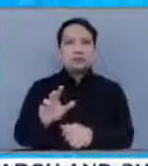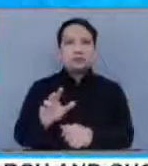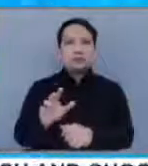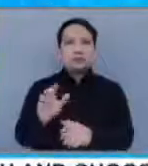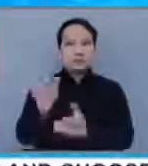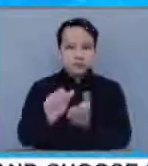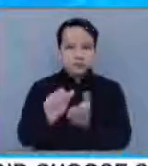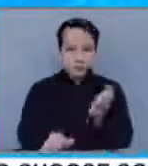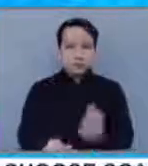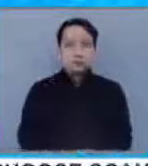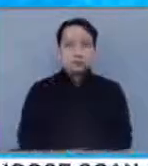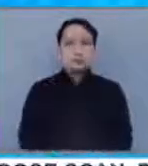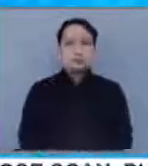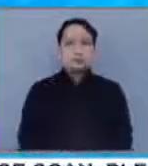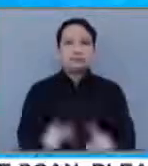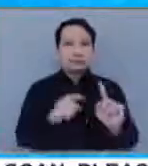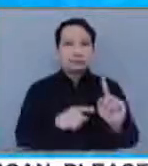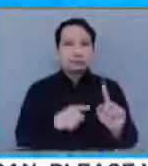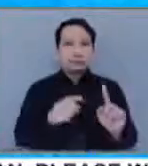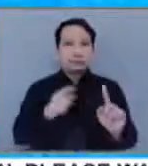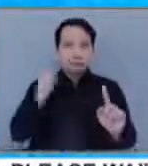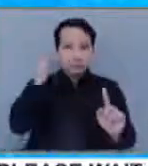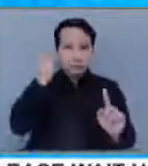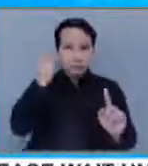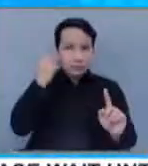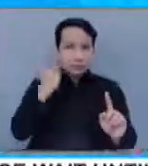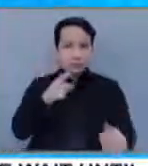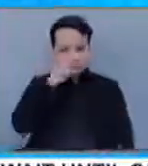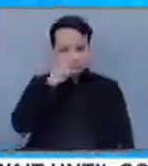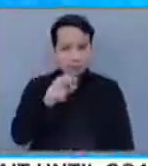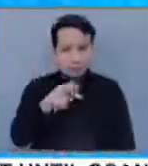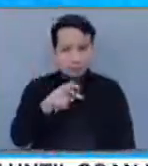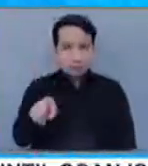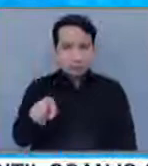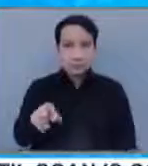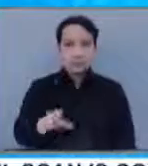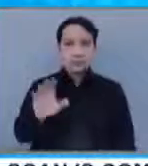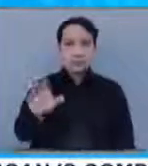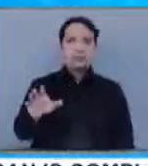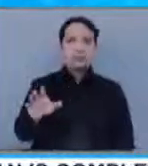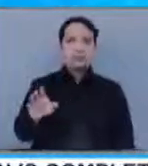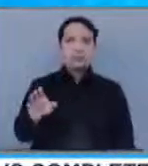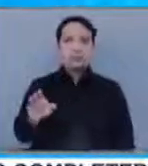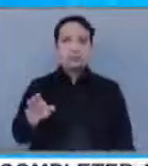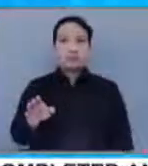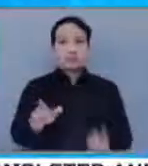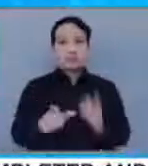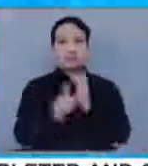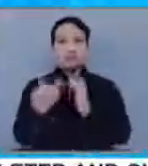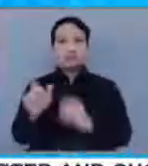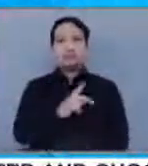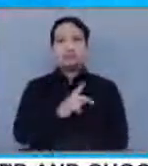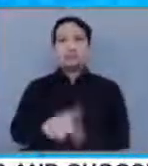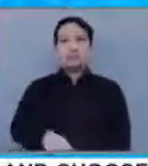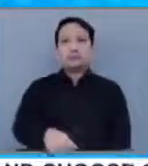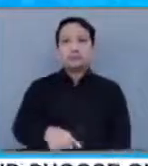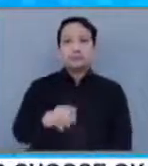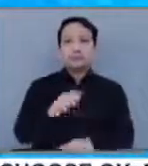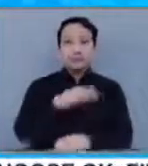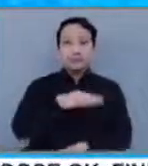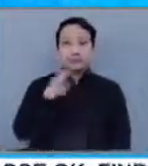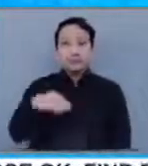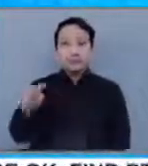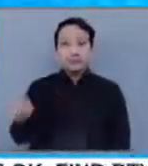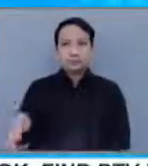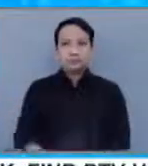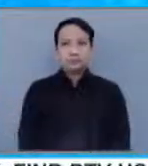Kilalanin si John Malenyo Howe, 22 years old, ang Dahon King ng Tagong Surbohol. Nagsimula